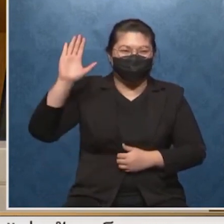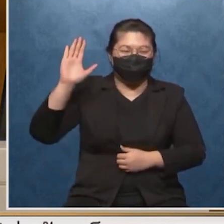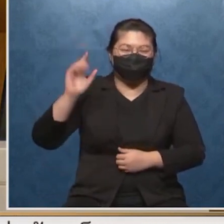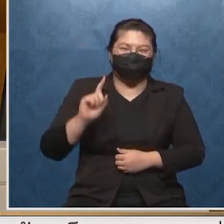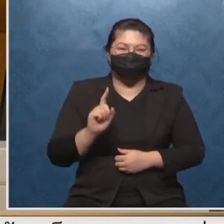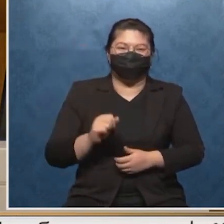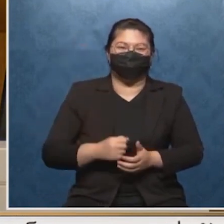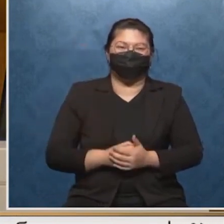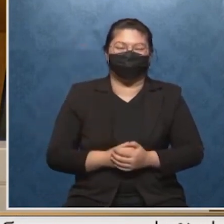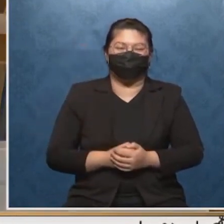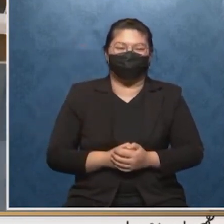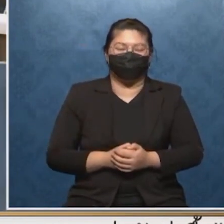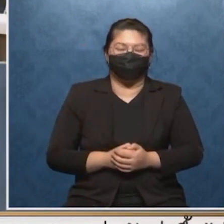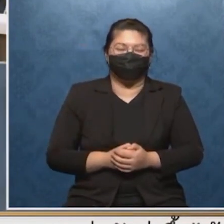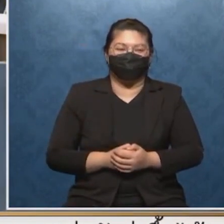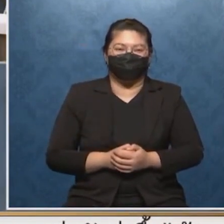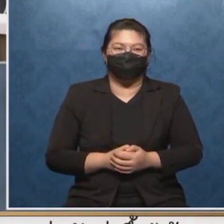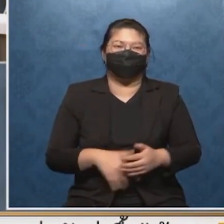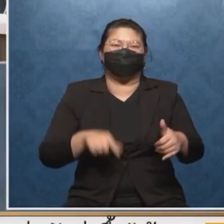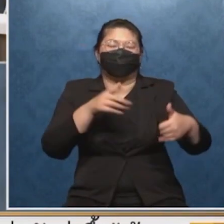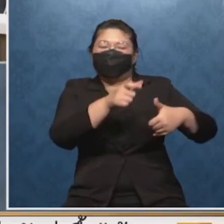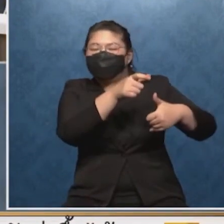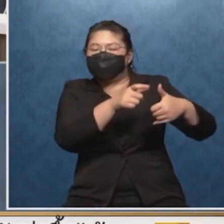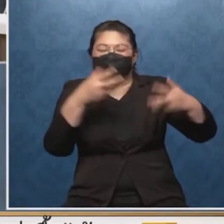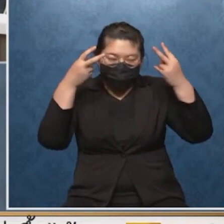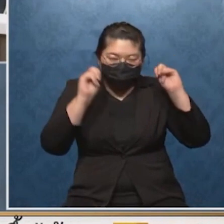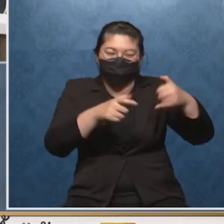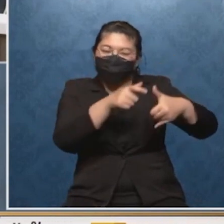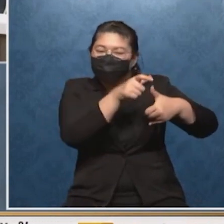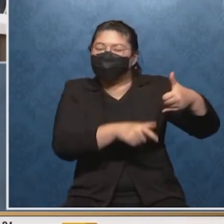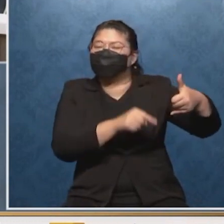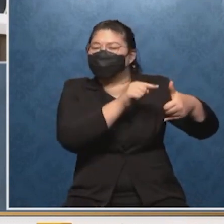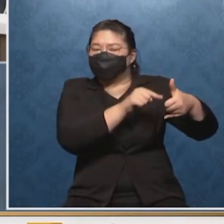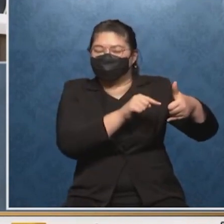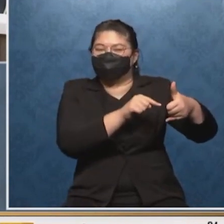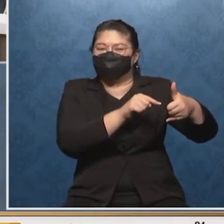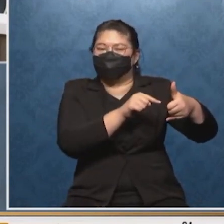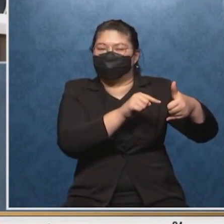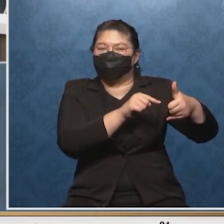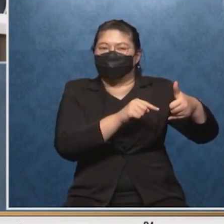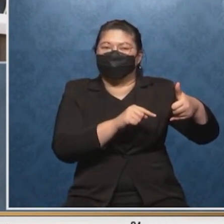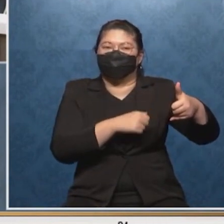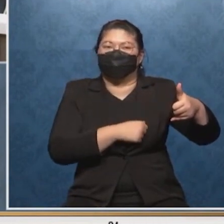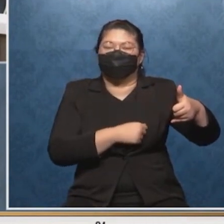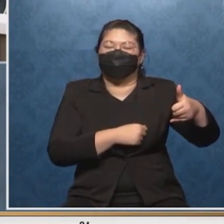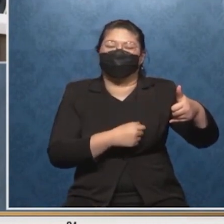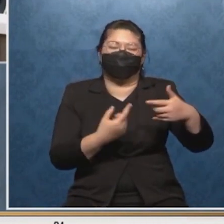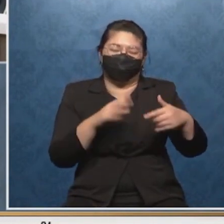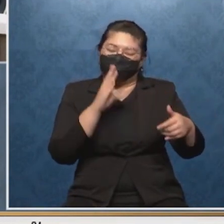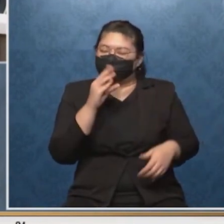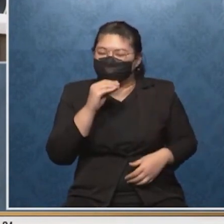นี้ ผมวินิจฉัยแล้วครับ ใช้กิริยาท่านกำลังอธิบายว่าพูดมาแต่ว่าพฤติกรรมเนี่ยข่ม